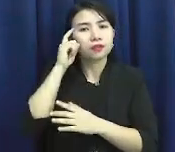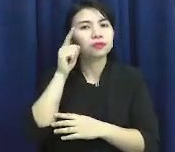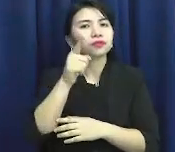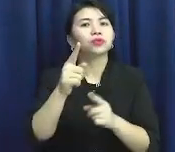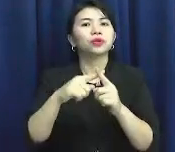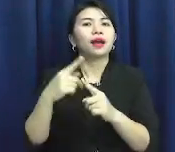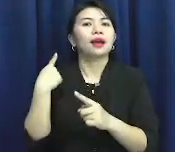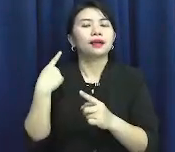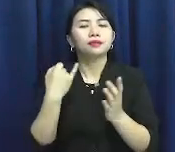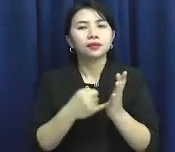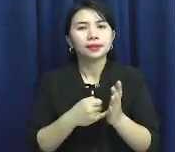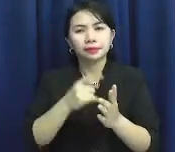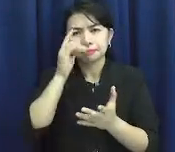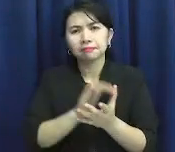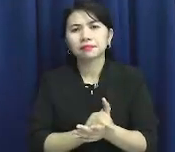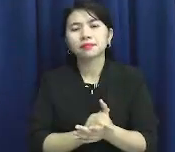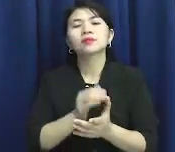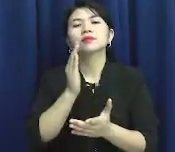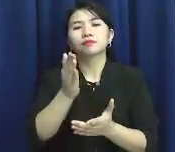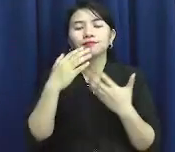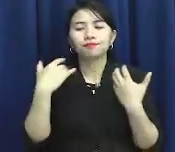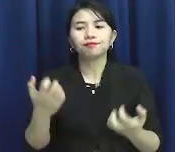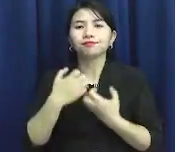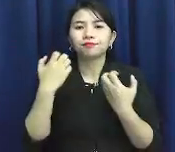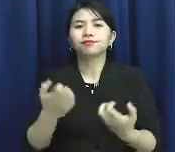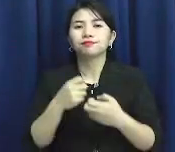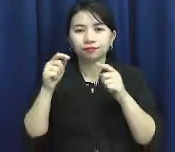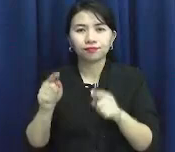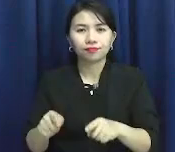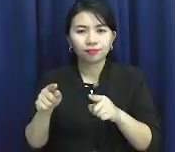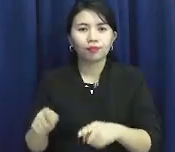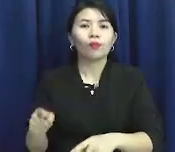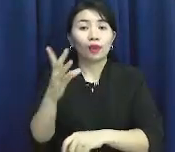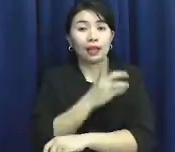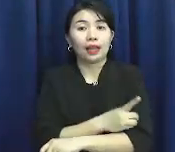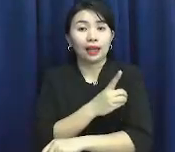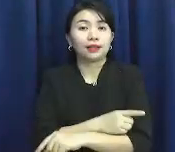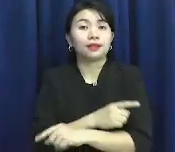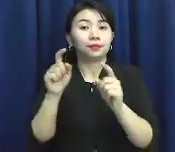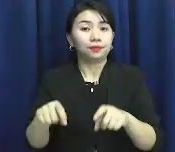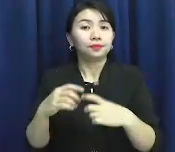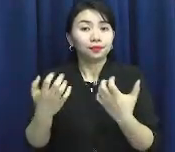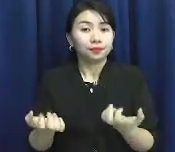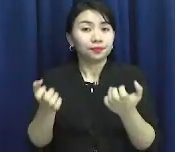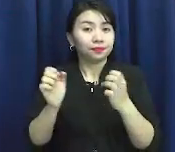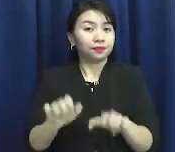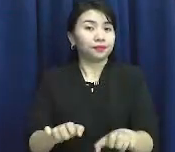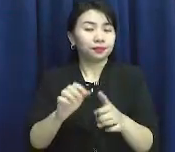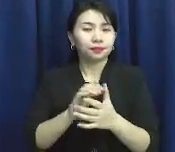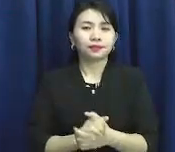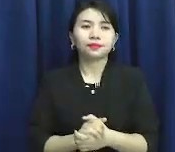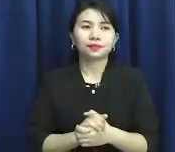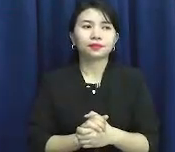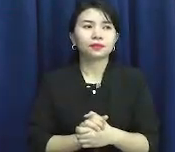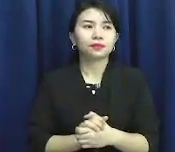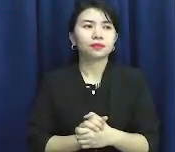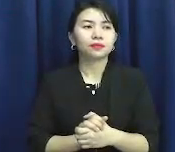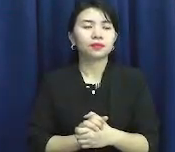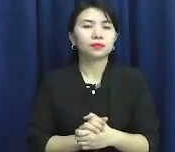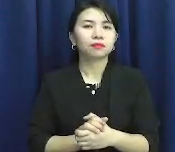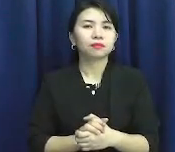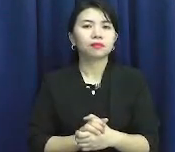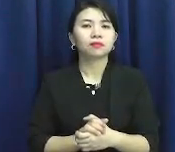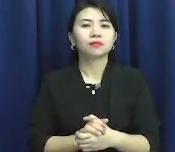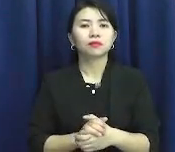season. Believe me, you will enjoy this season. Amen. Mag-i-enjoy ka. Sabi nga ni Sir, alam nyo, magandang challenge yun eh. Ilan sa atin ang